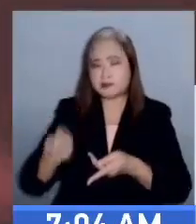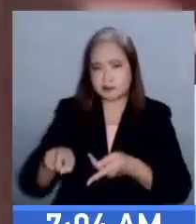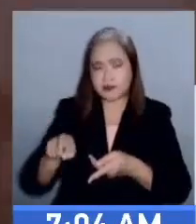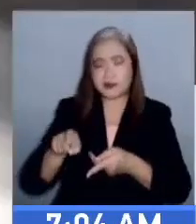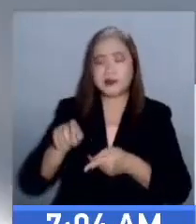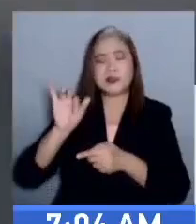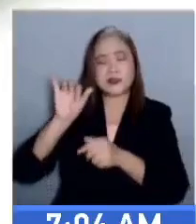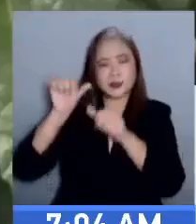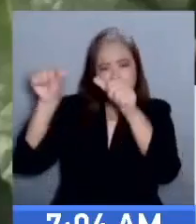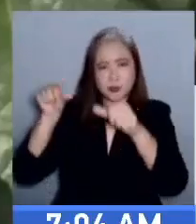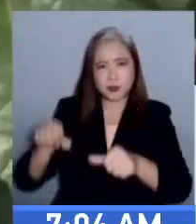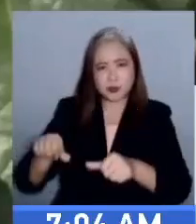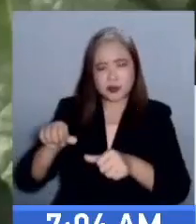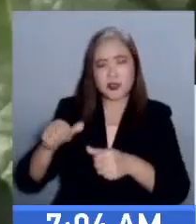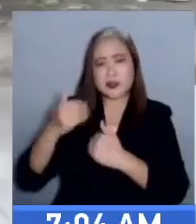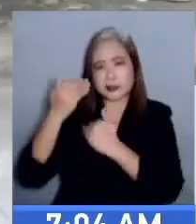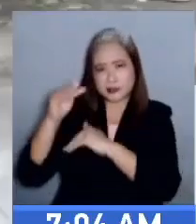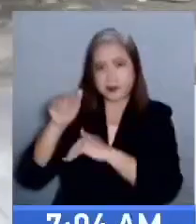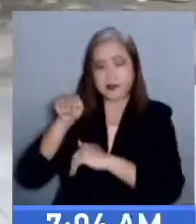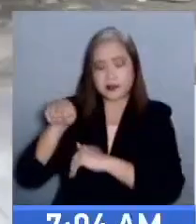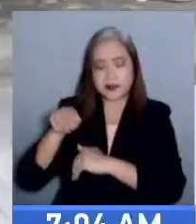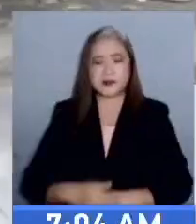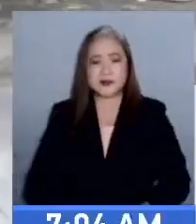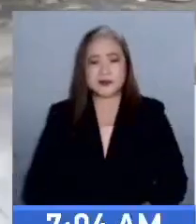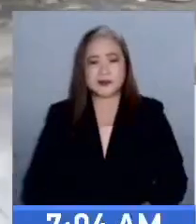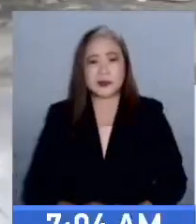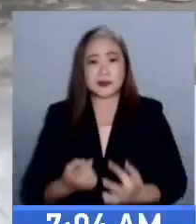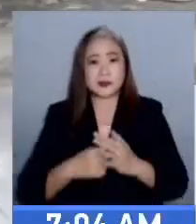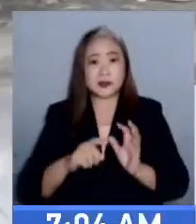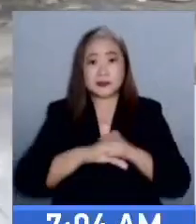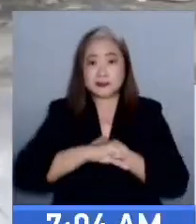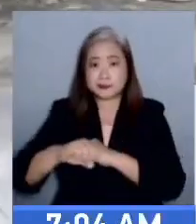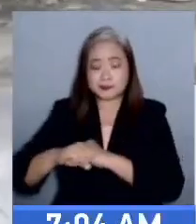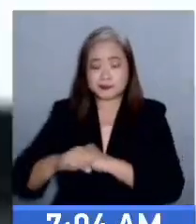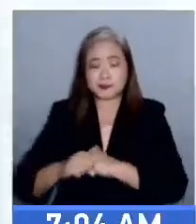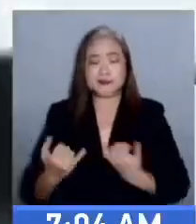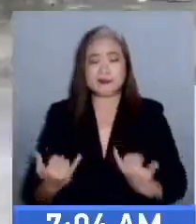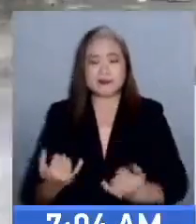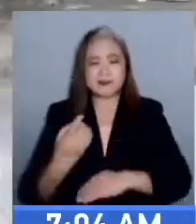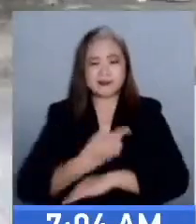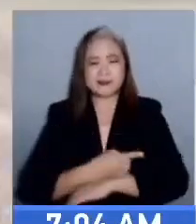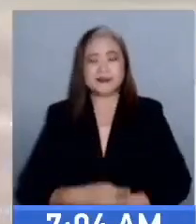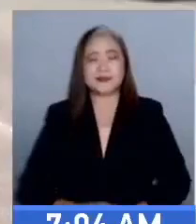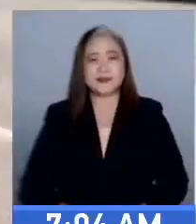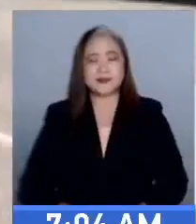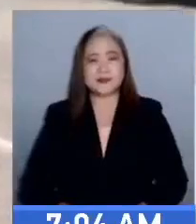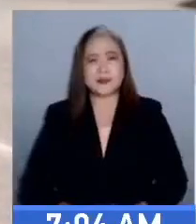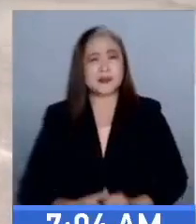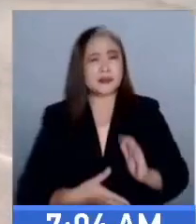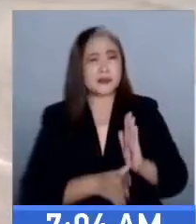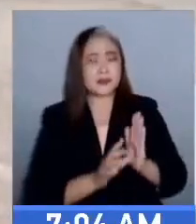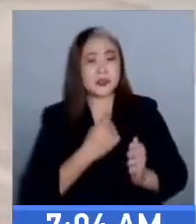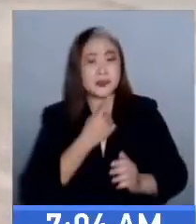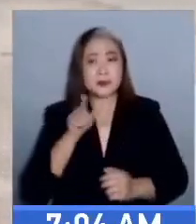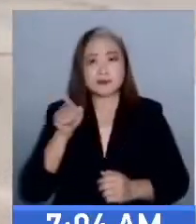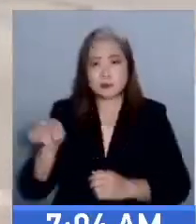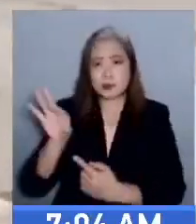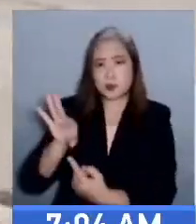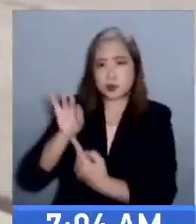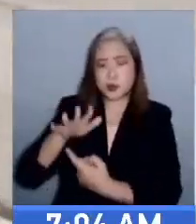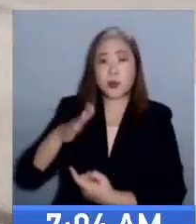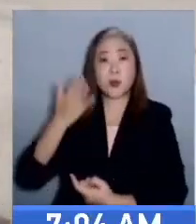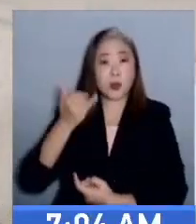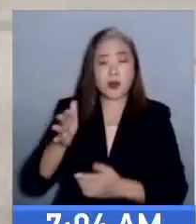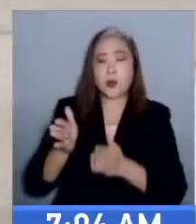ng campaign period ngayong araw. Ayon sa COMELEC, isa ito sa mga napili dahil open space na malapit sa highway